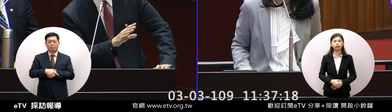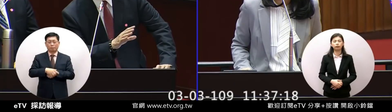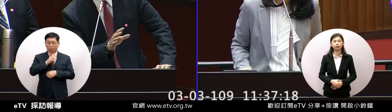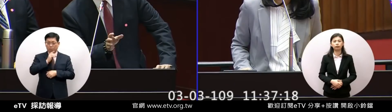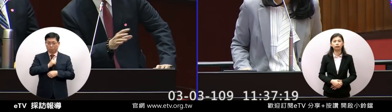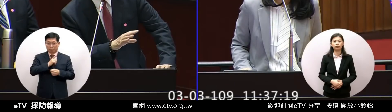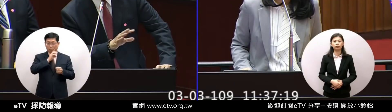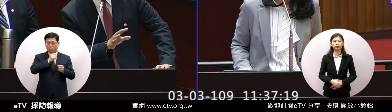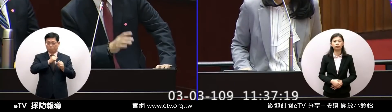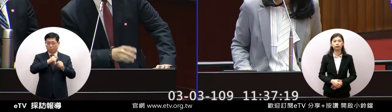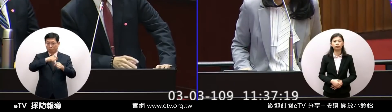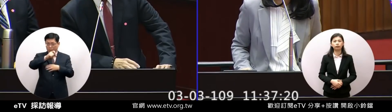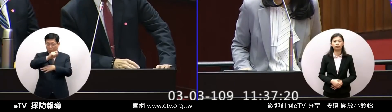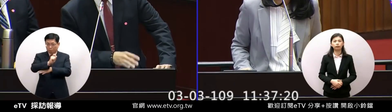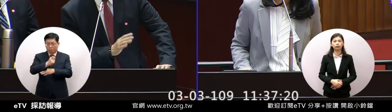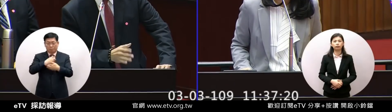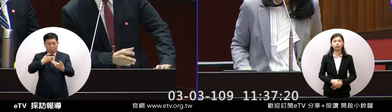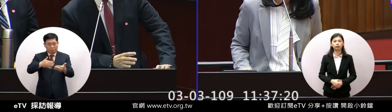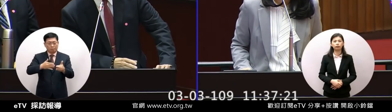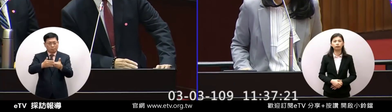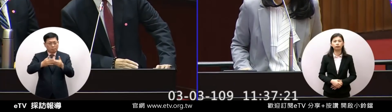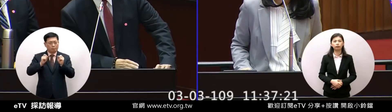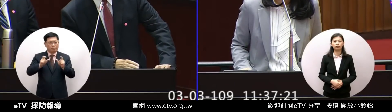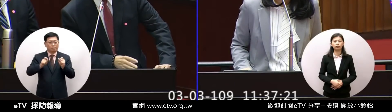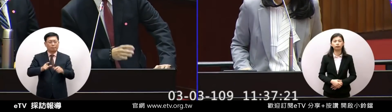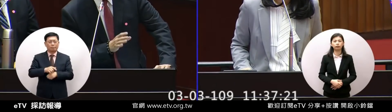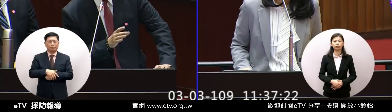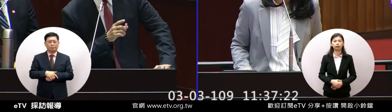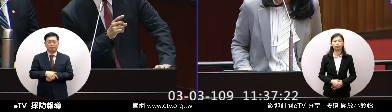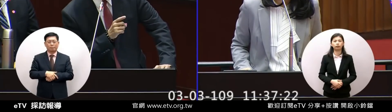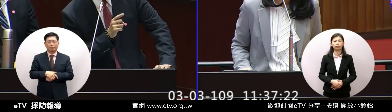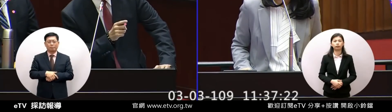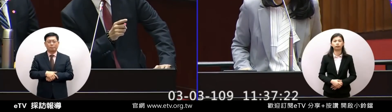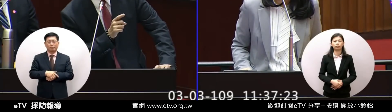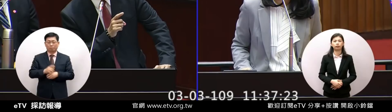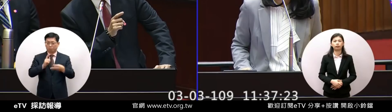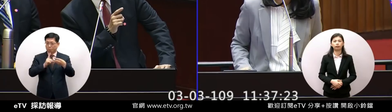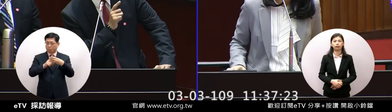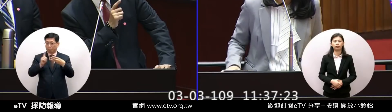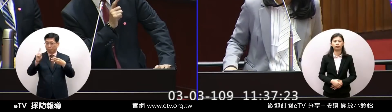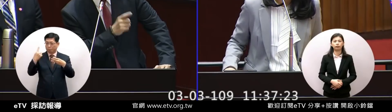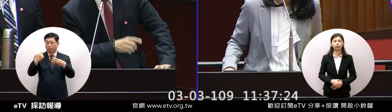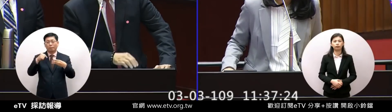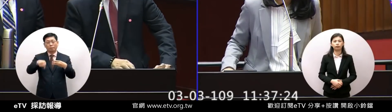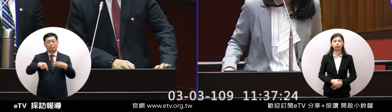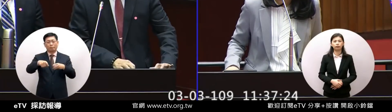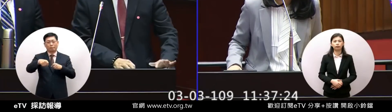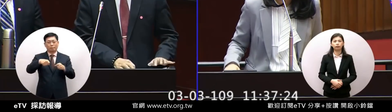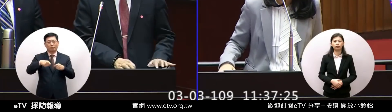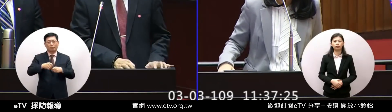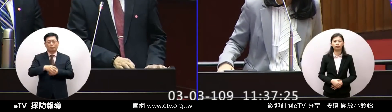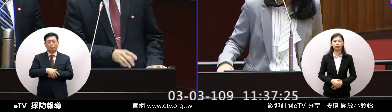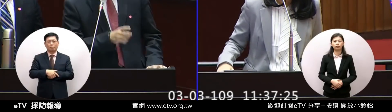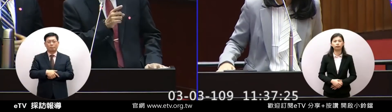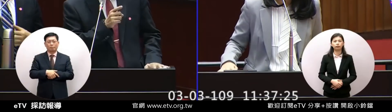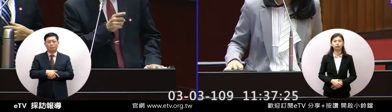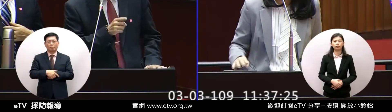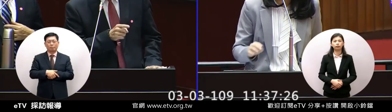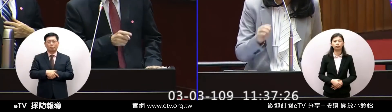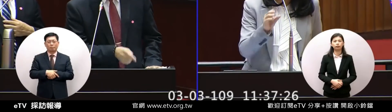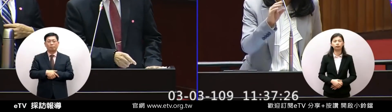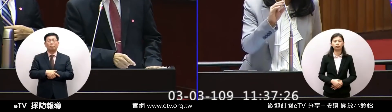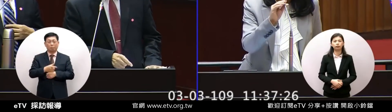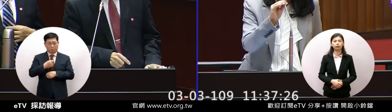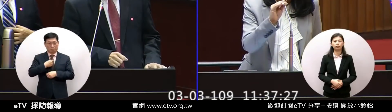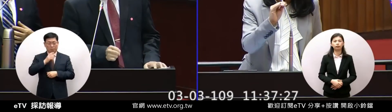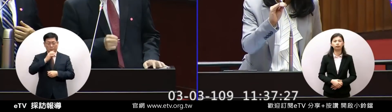在这个计划办公室的需求上有不一样哦。那最主要呢，我们这个计划最重要就